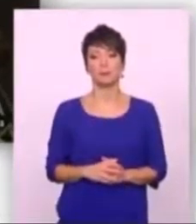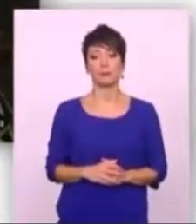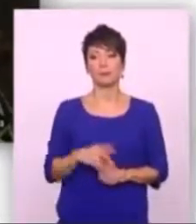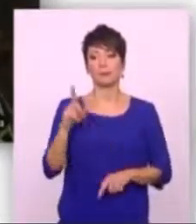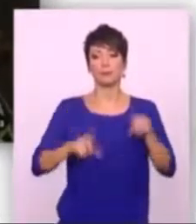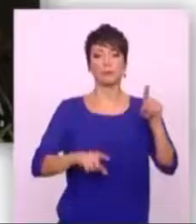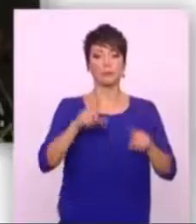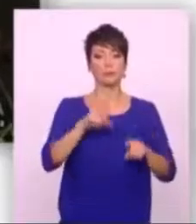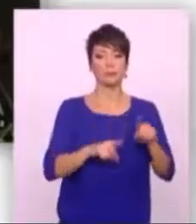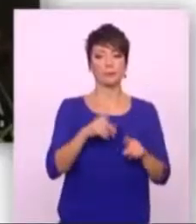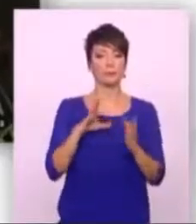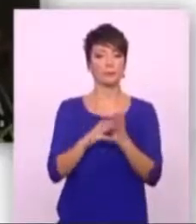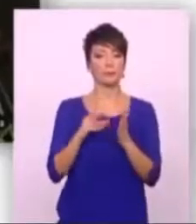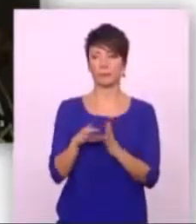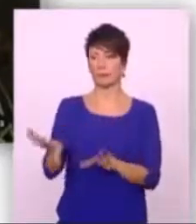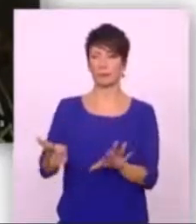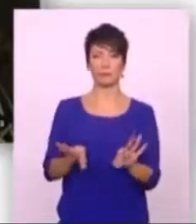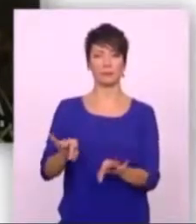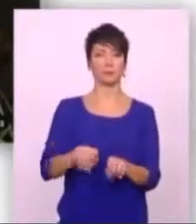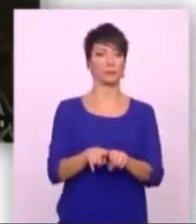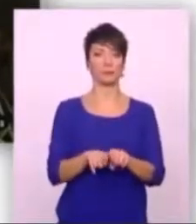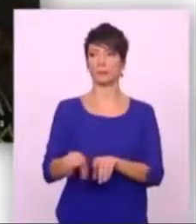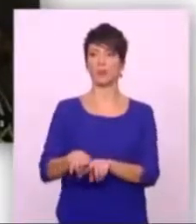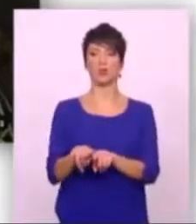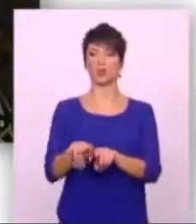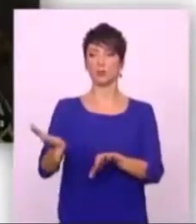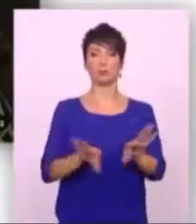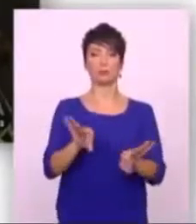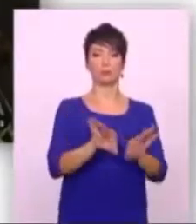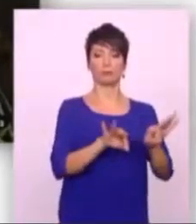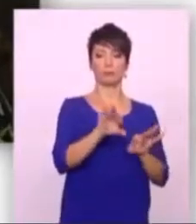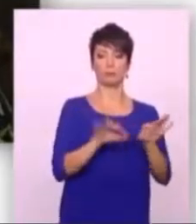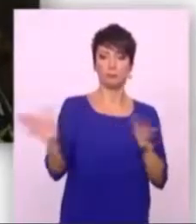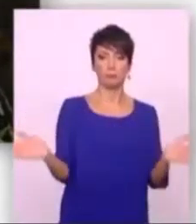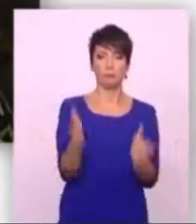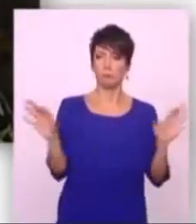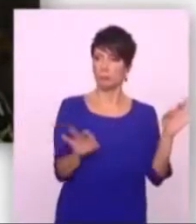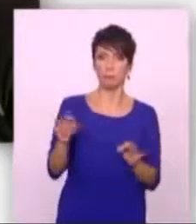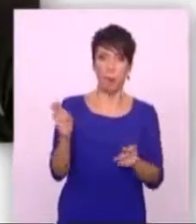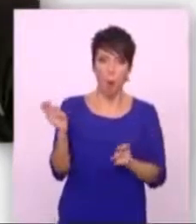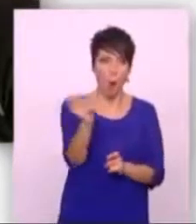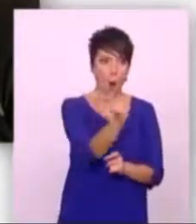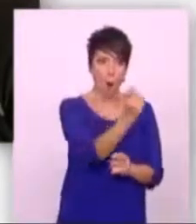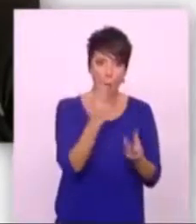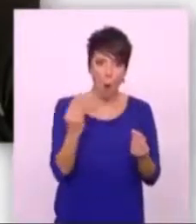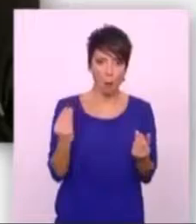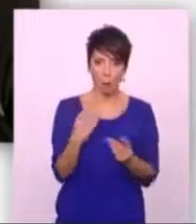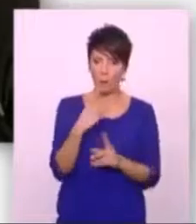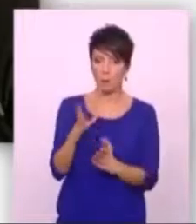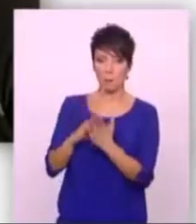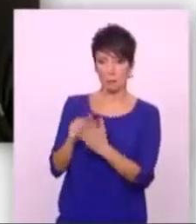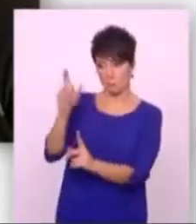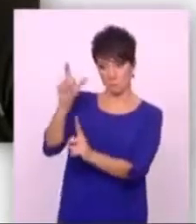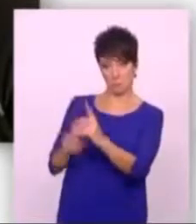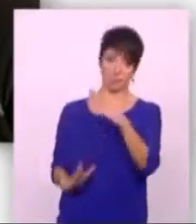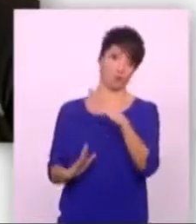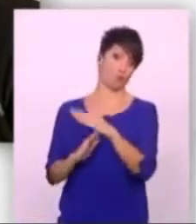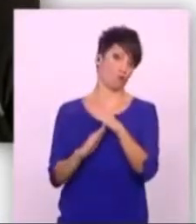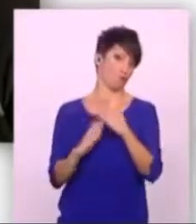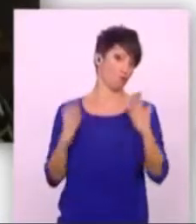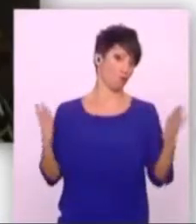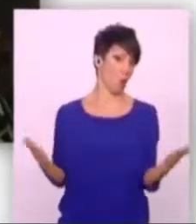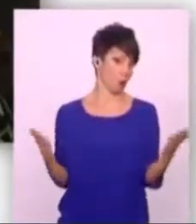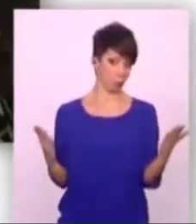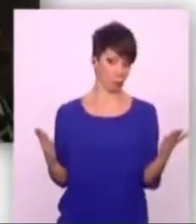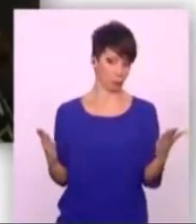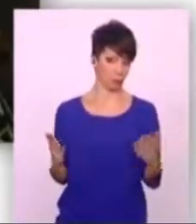οικογενειοκρατίας. Σας λένε ότι έχει μπει και εδώ. Έχουμε πολλούς υπαλλήλους που είναι συγγενείς επί συγγενών. Ναι, ήταν 40 οικογένειες εδώ που δούλευαν. Έχουμε μέλη